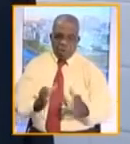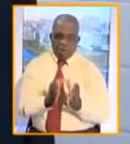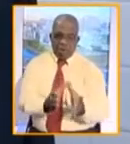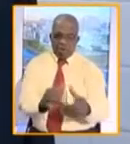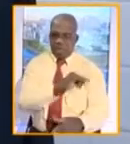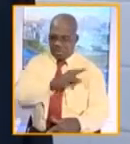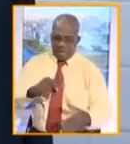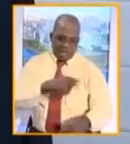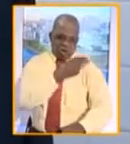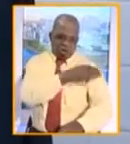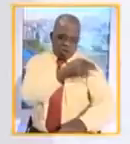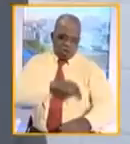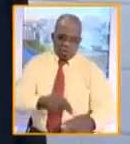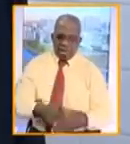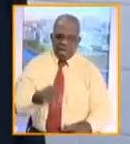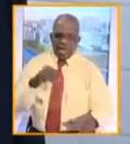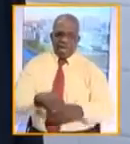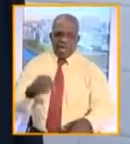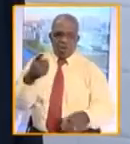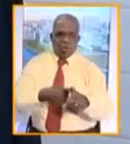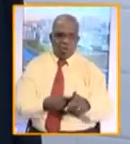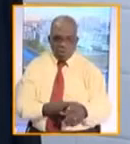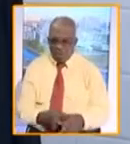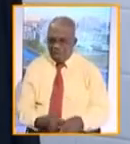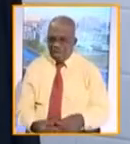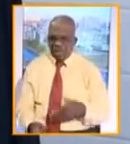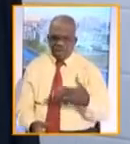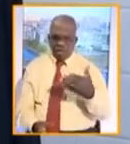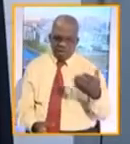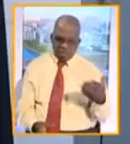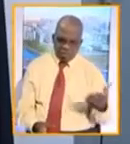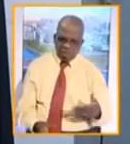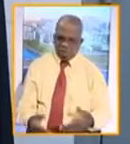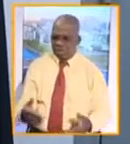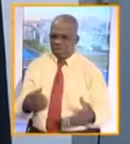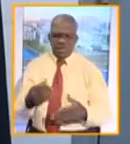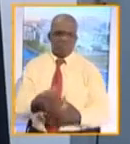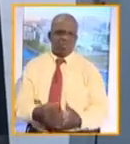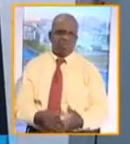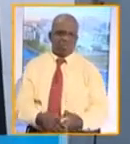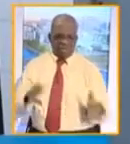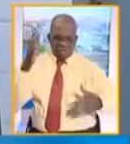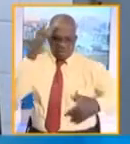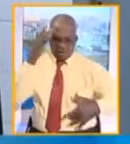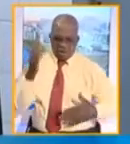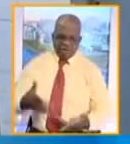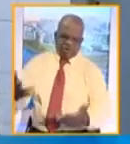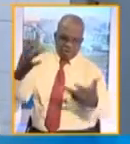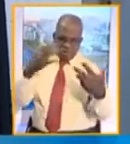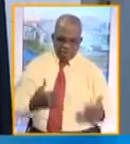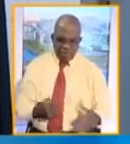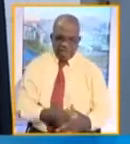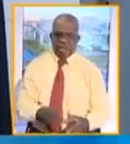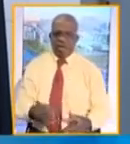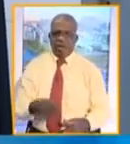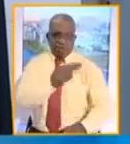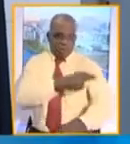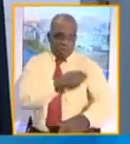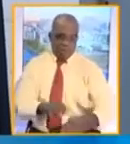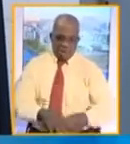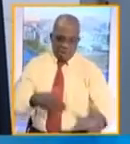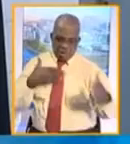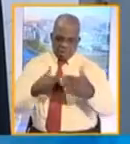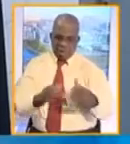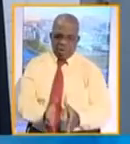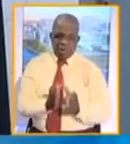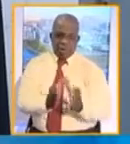ici, dans le mois, environ 1000 personnes dans les cas de grande affluence. Le centre médico-social du port autonome de San Pedro occupe